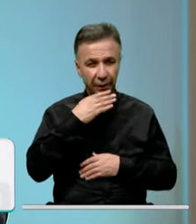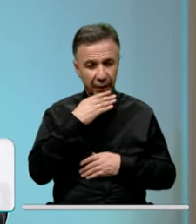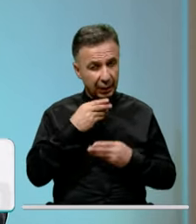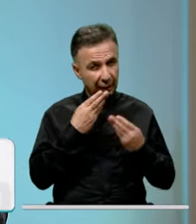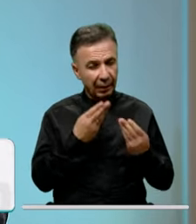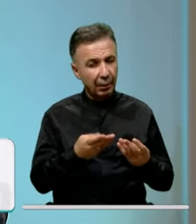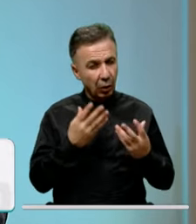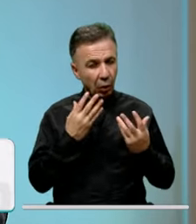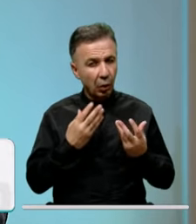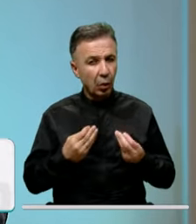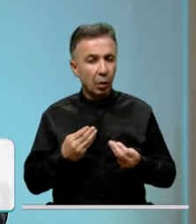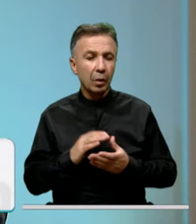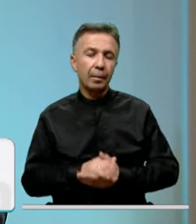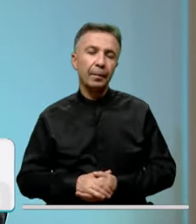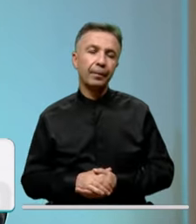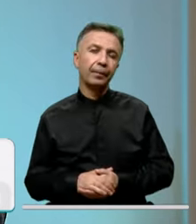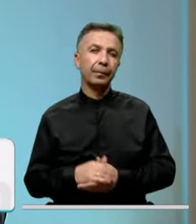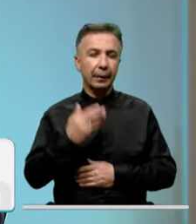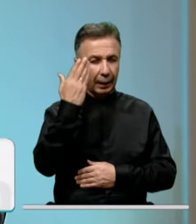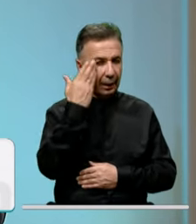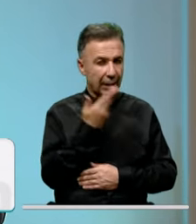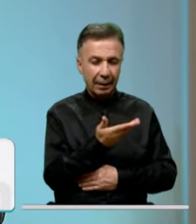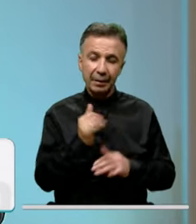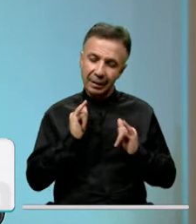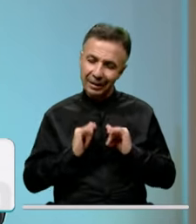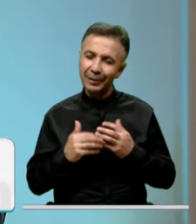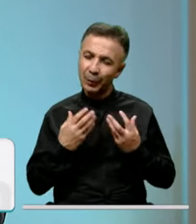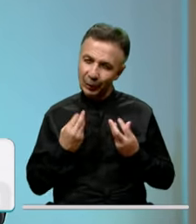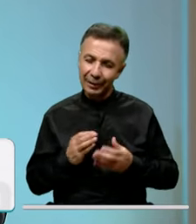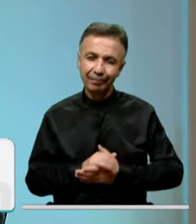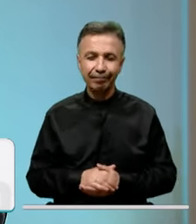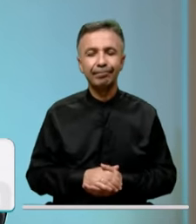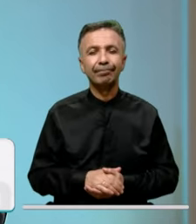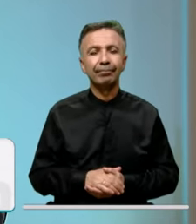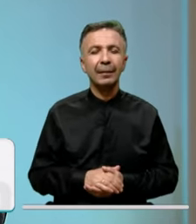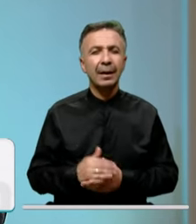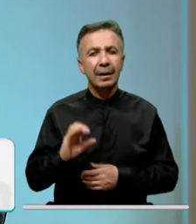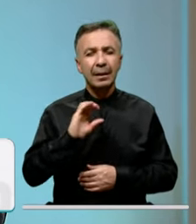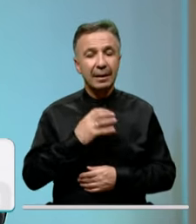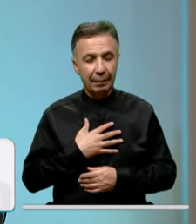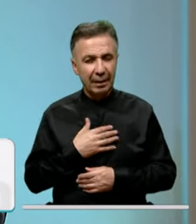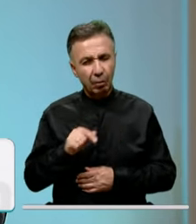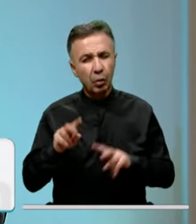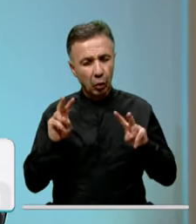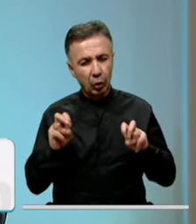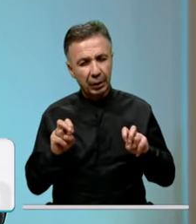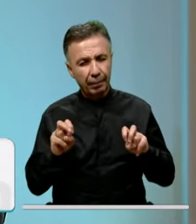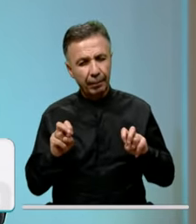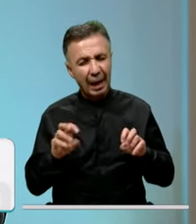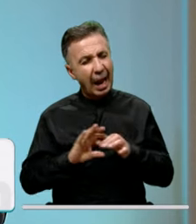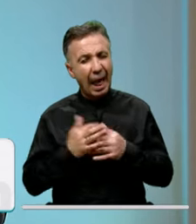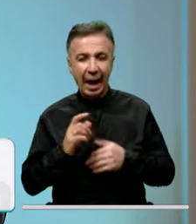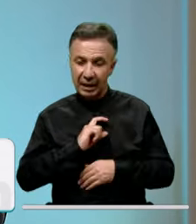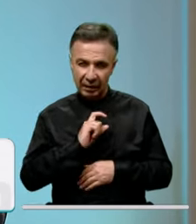vermiş oldunuz. Binaenaleyh izleyicilerimiz müsterih olsunlar. Dinin bu konuda ne